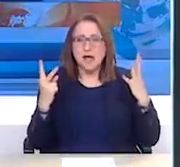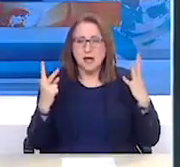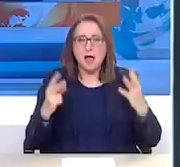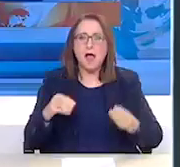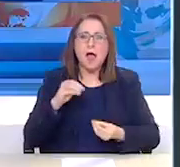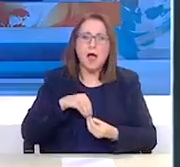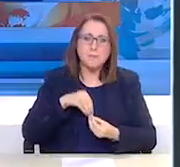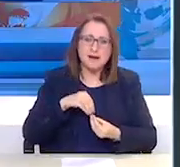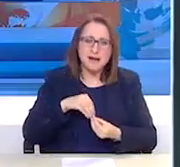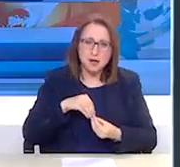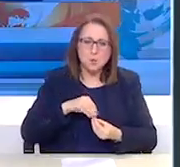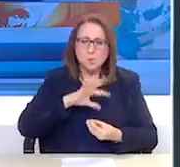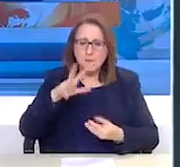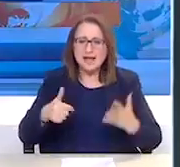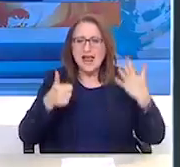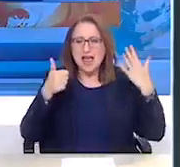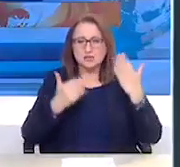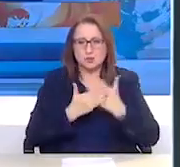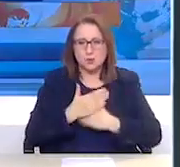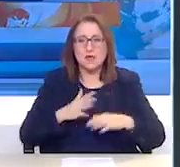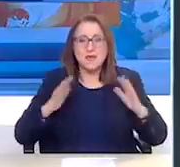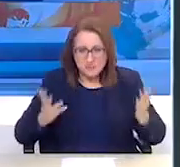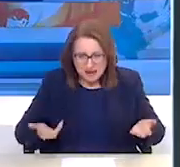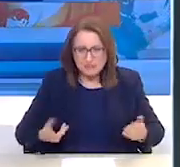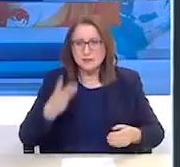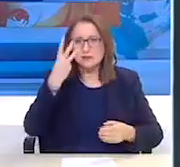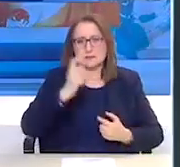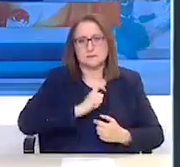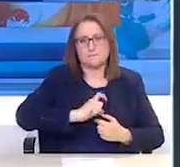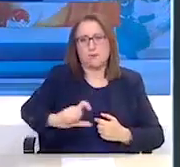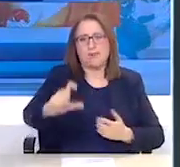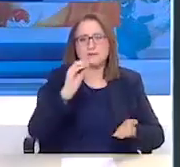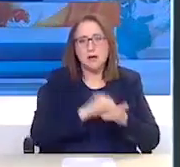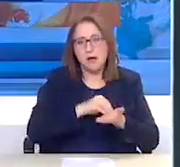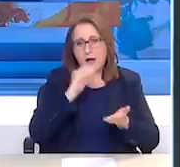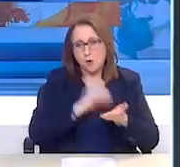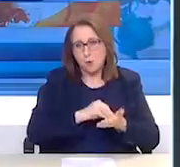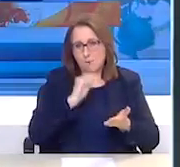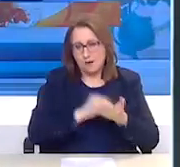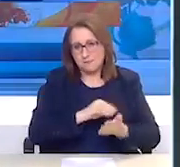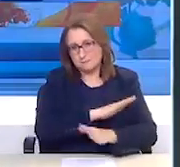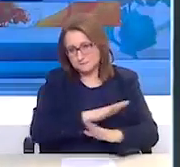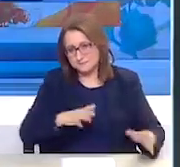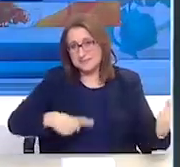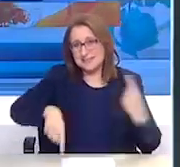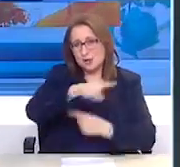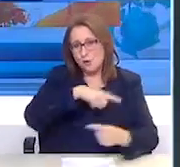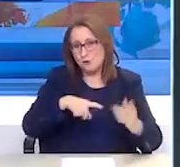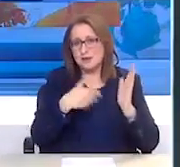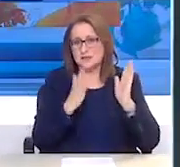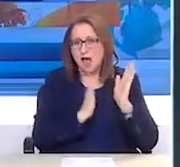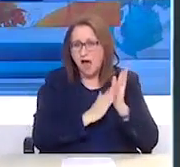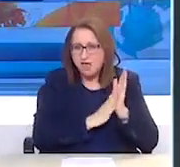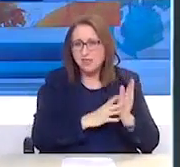ώρα 6 το πρωί. Άλλες τρεις εβδομάδες μπροστά μας, σκληρής προσπάθειας και επιμονή στο δόγμα στόχο «Μένουμε